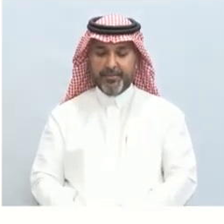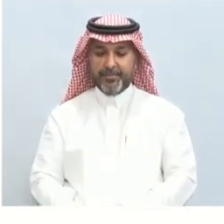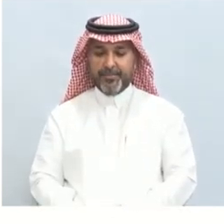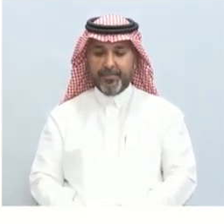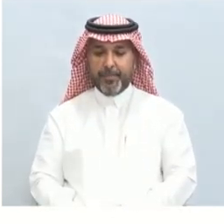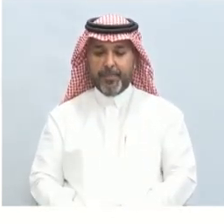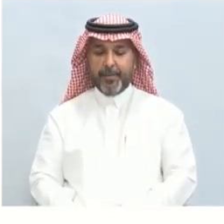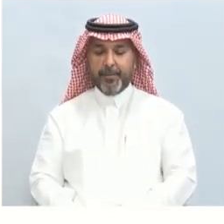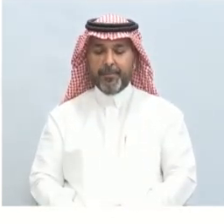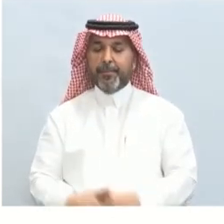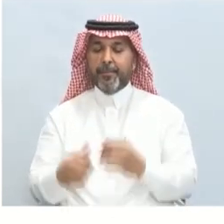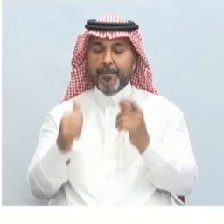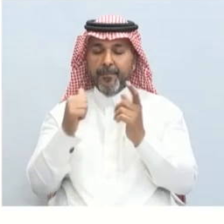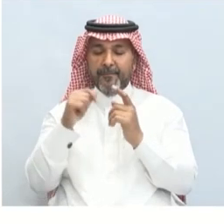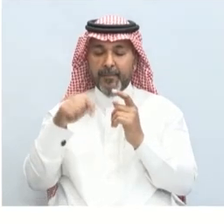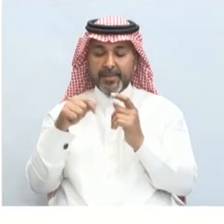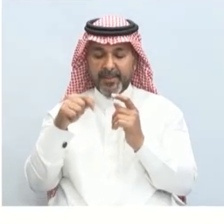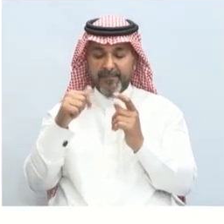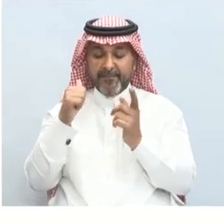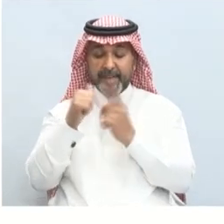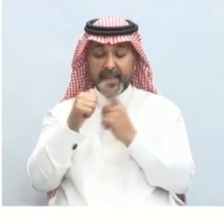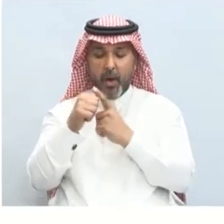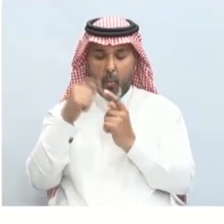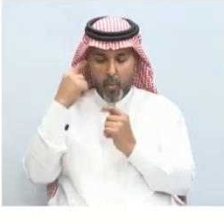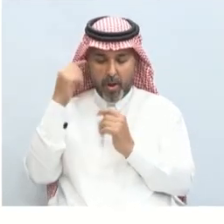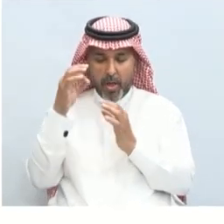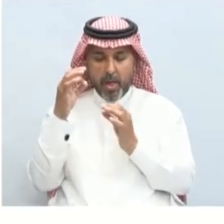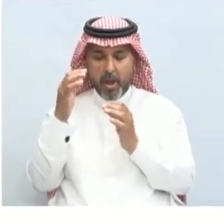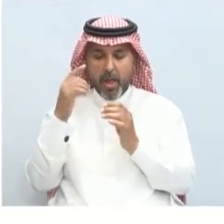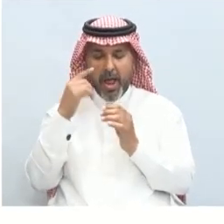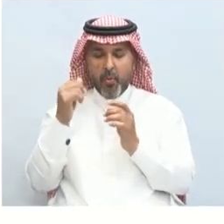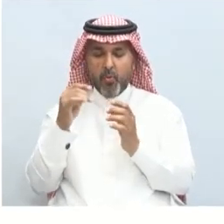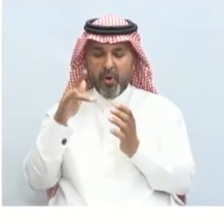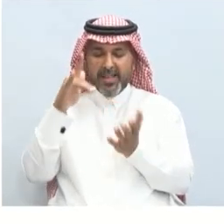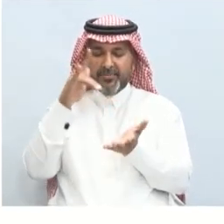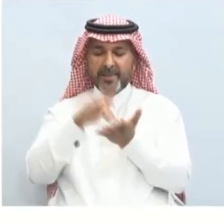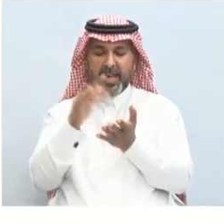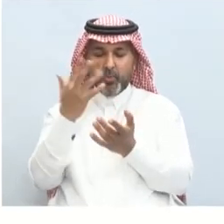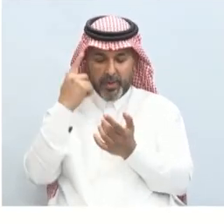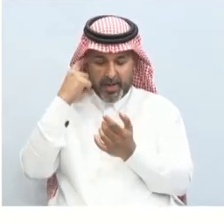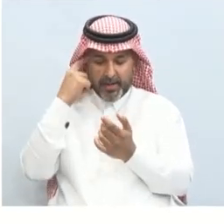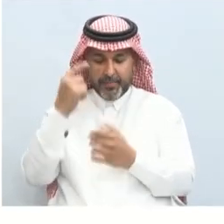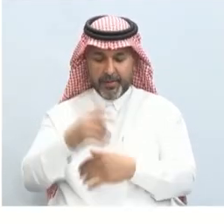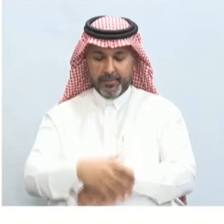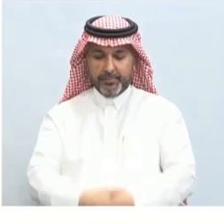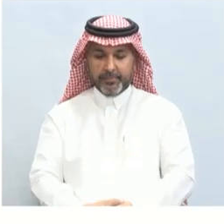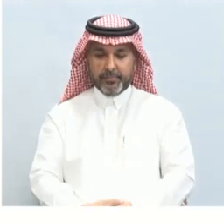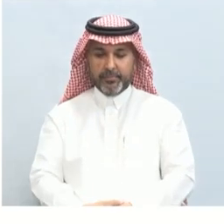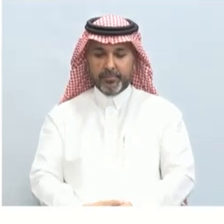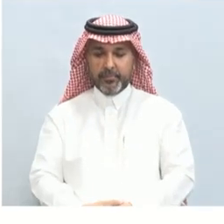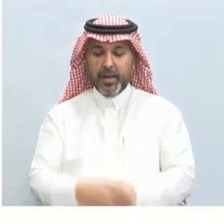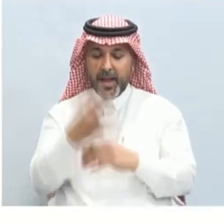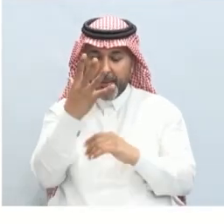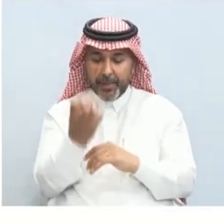مع نقطه مرجعيه وبالتالي يكون الجواب حقه ان فكتوريا ما نقص واحد لانه عندي